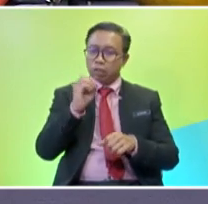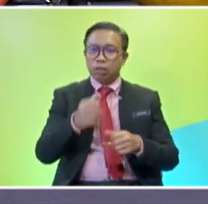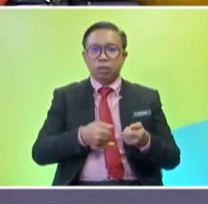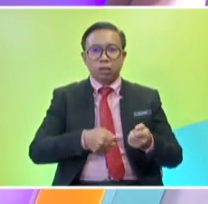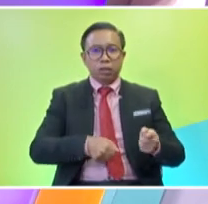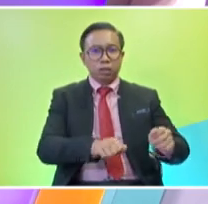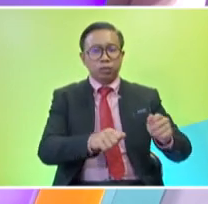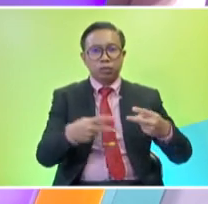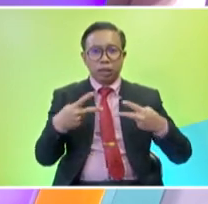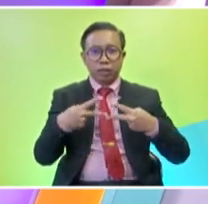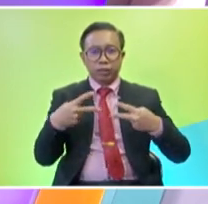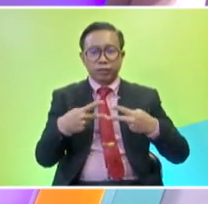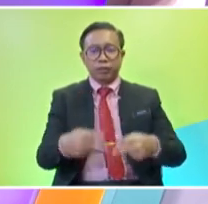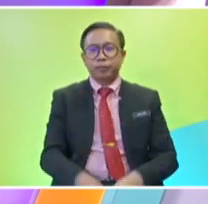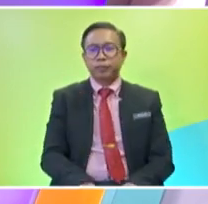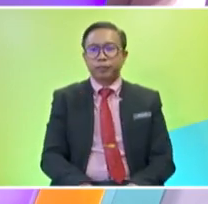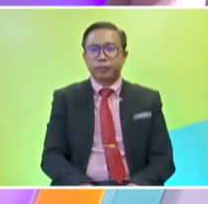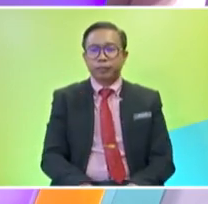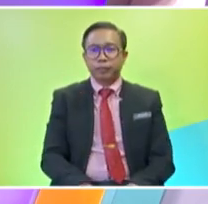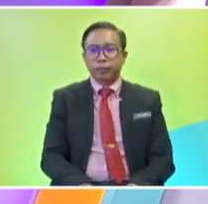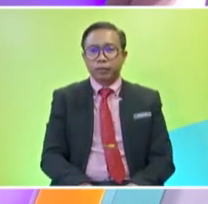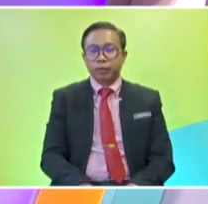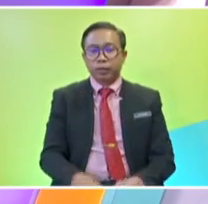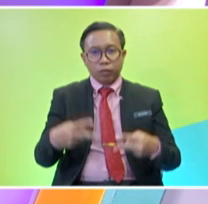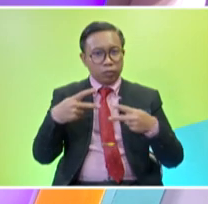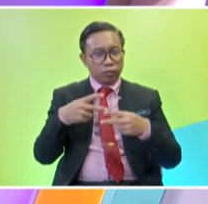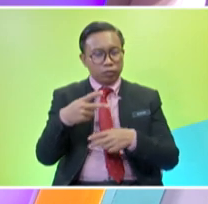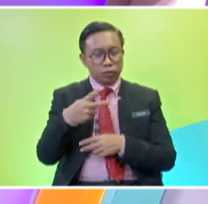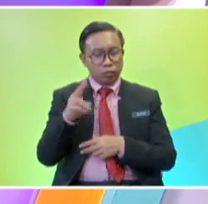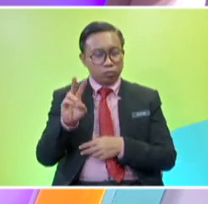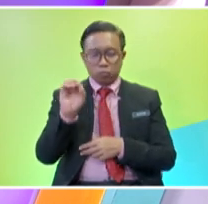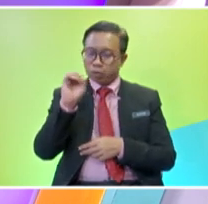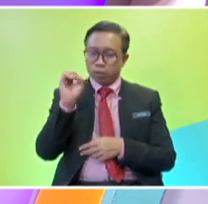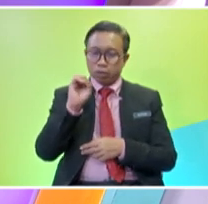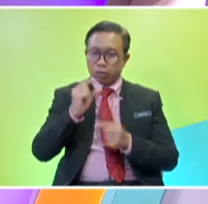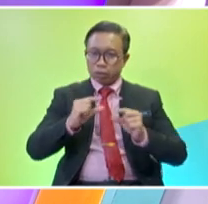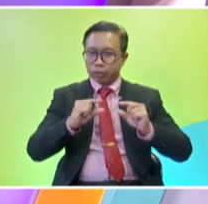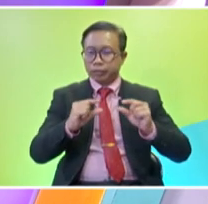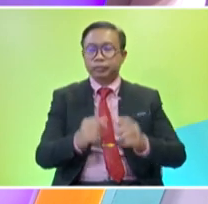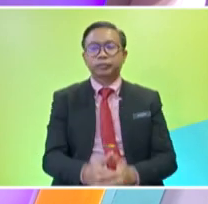sembarang arus elektrik maknanya Bonita kita tak akan bergerak